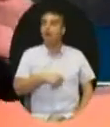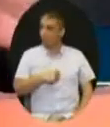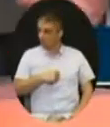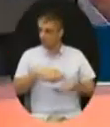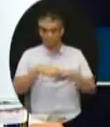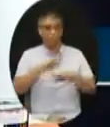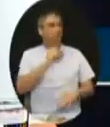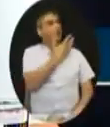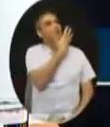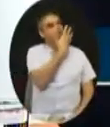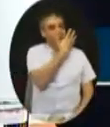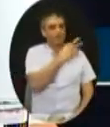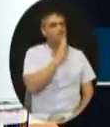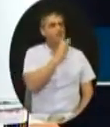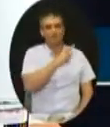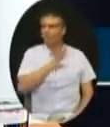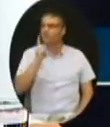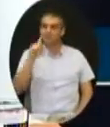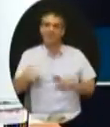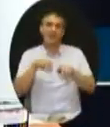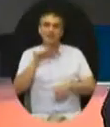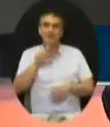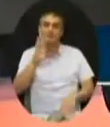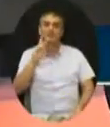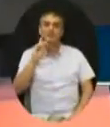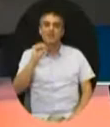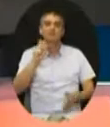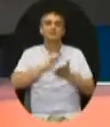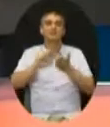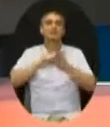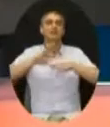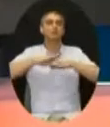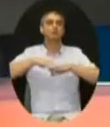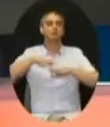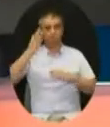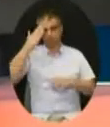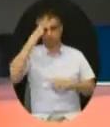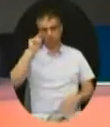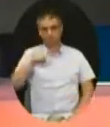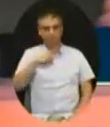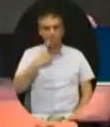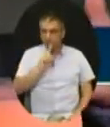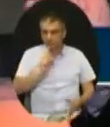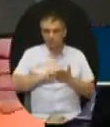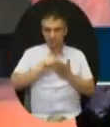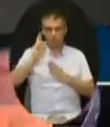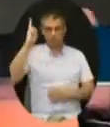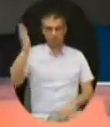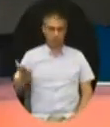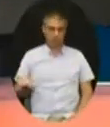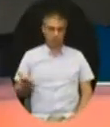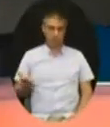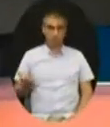חמישה שמשתלטים. סליחה. זאת הבעיה. מי שהיה צריך לטפל ב-BDS זה משרד מקצועי שמתמצא בזה, כלומר משרד החוץ,